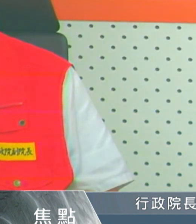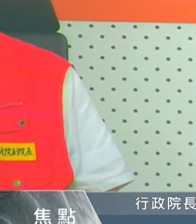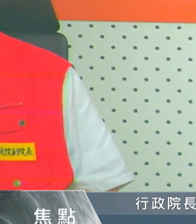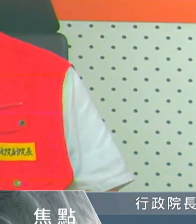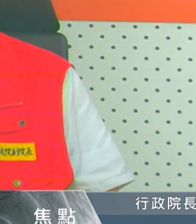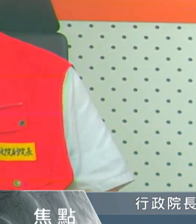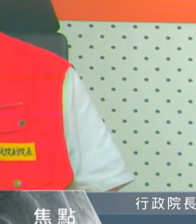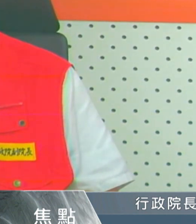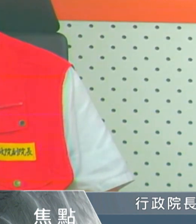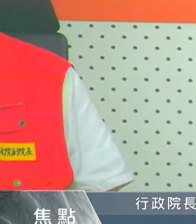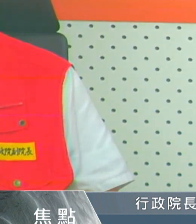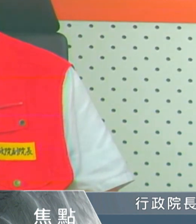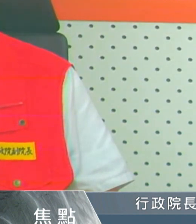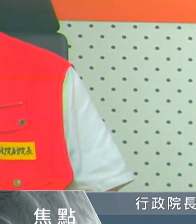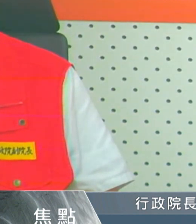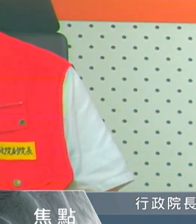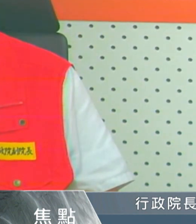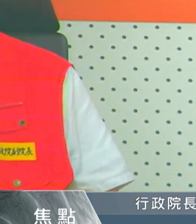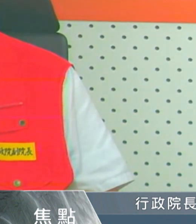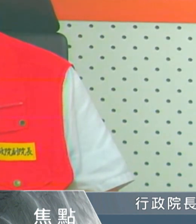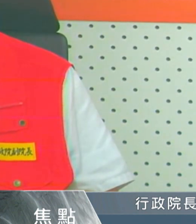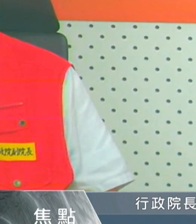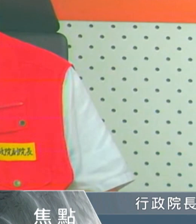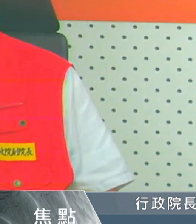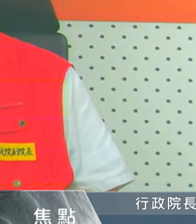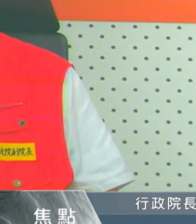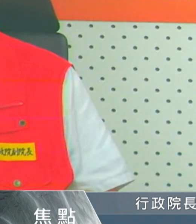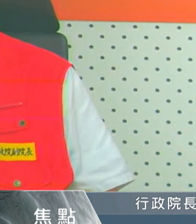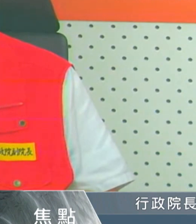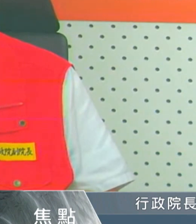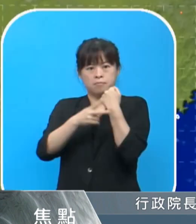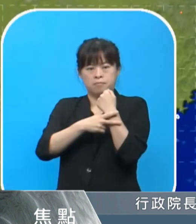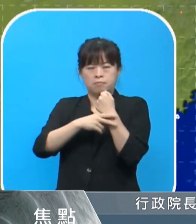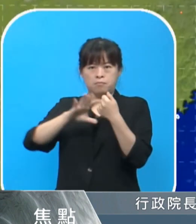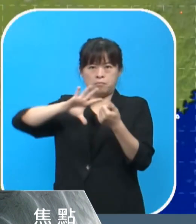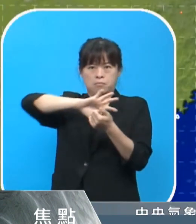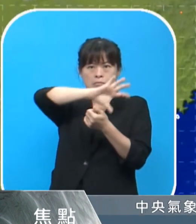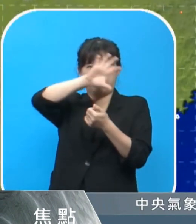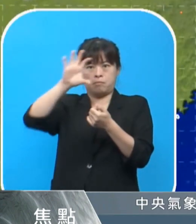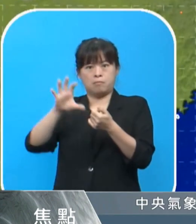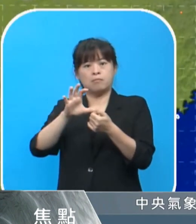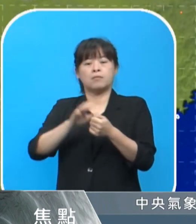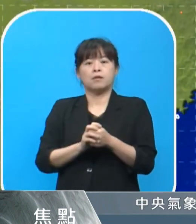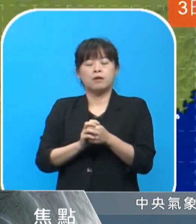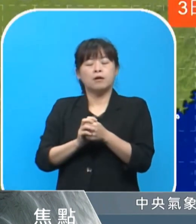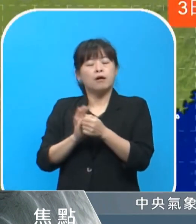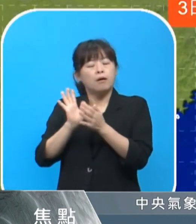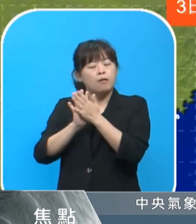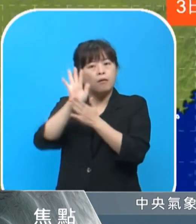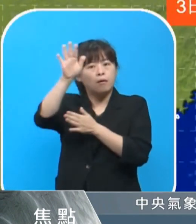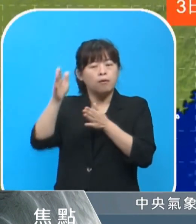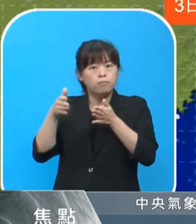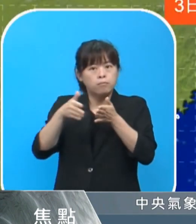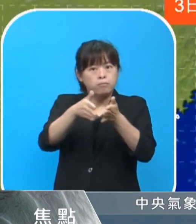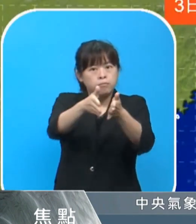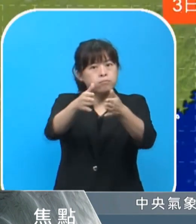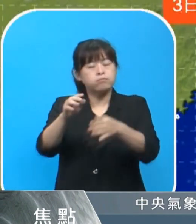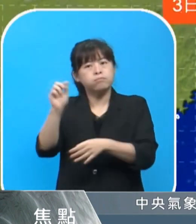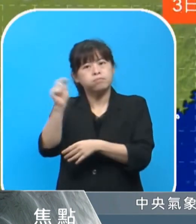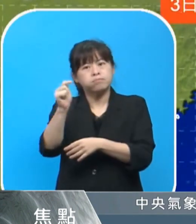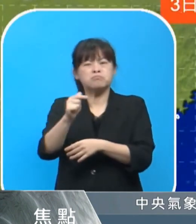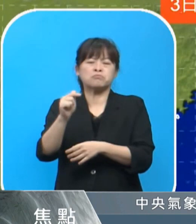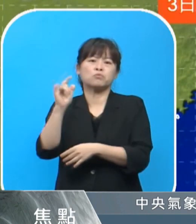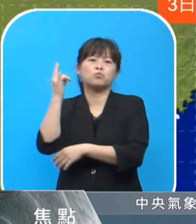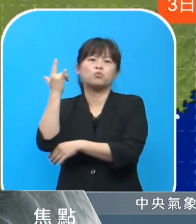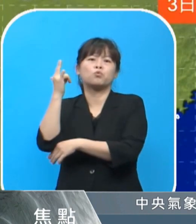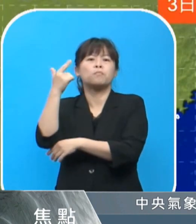强。准备防范土石流，还有坡地灾害的发生。 那未来它的行进的方向，行进的速度是比较